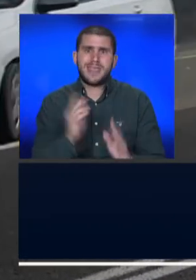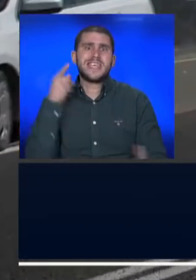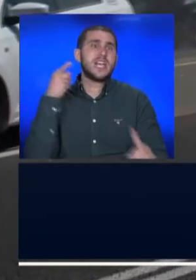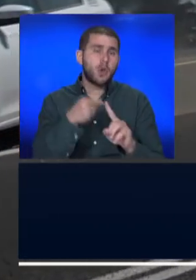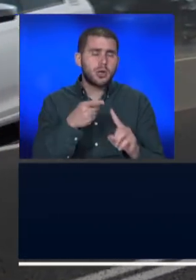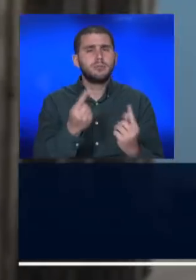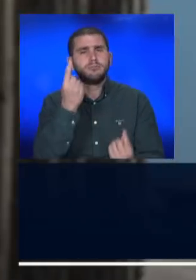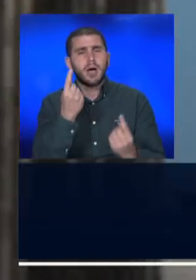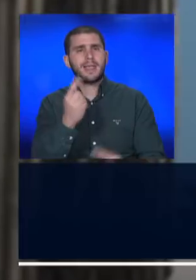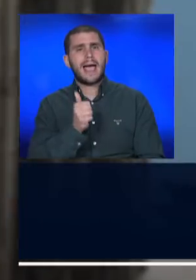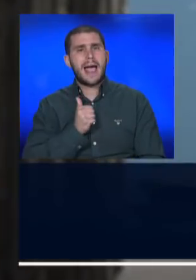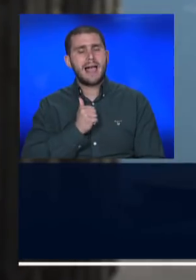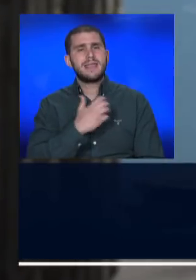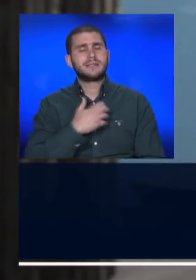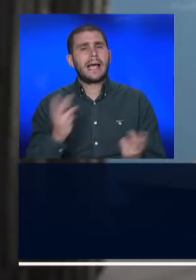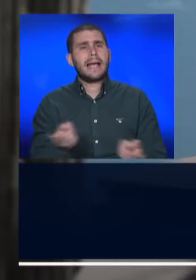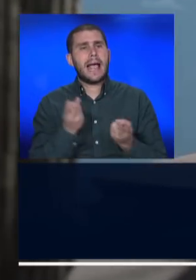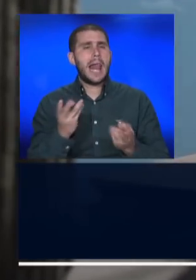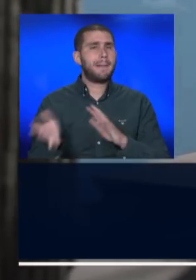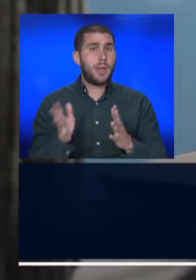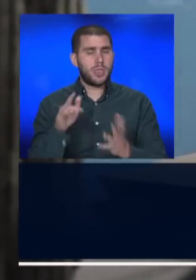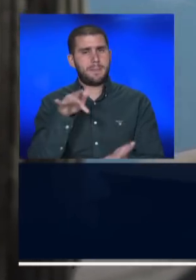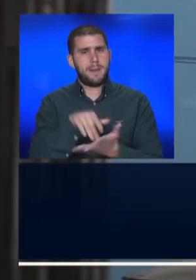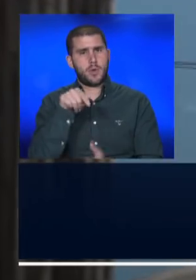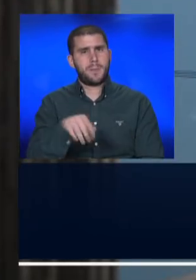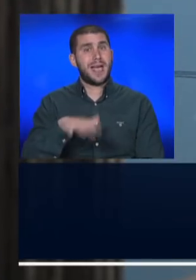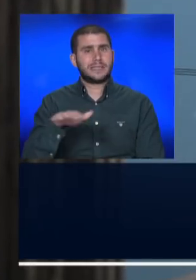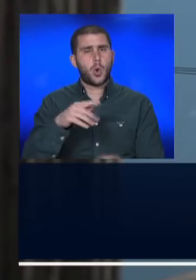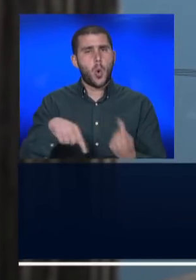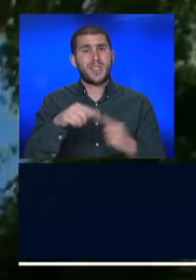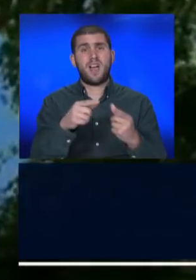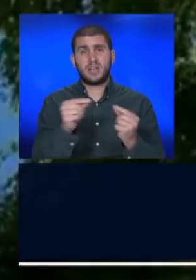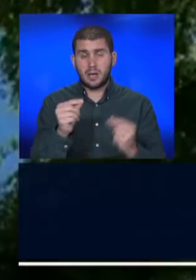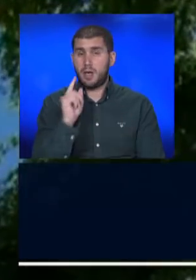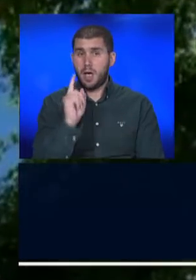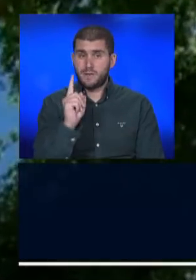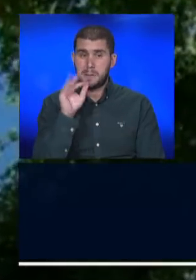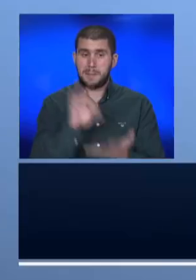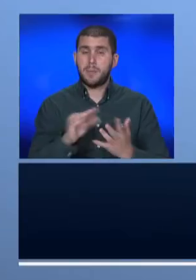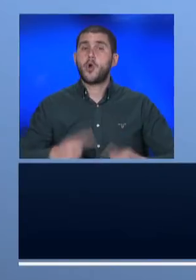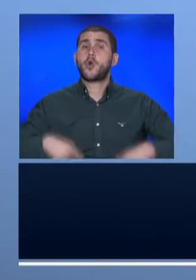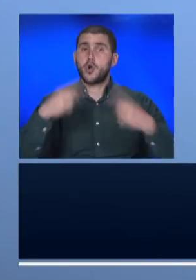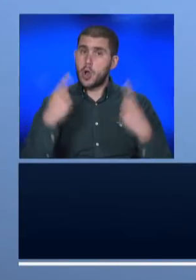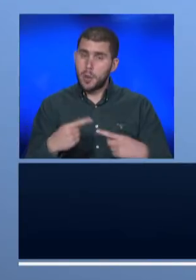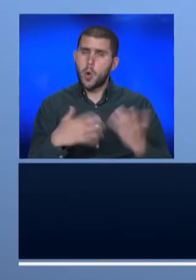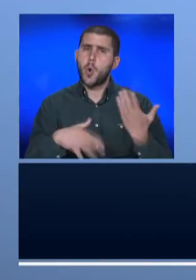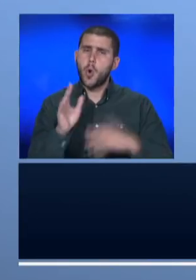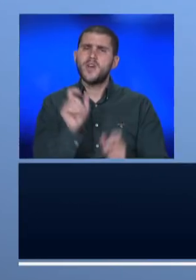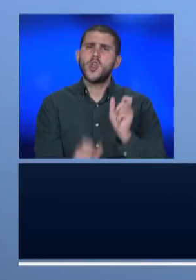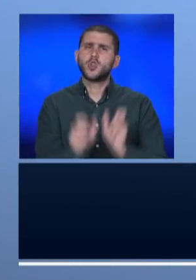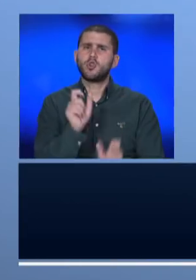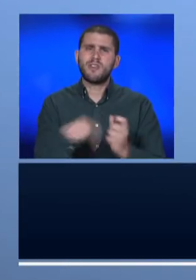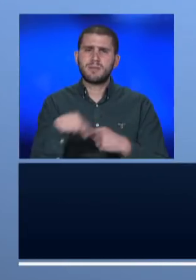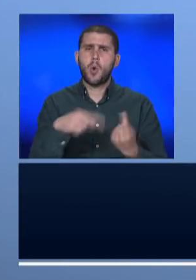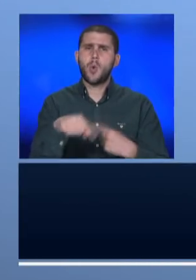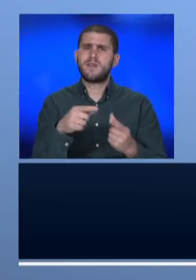שנפצע קלעד בינוני כאן באזור עוטף עזה. אבל במהלך היום הזה, רוב התושבים כאן בעוטף עזה היו צריכים